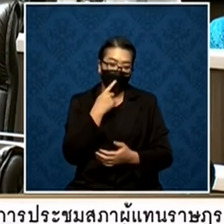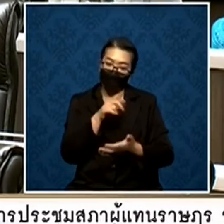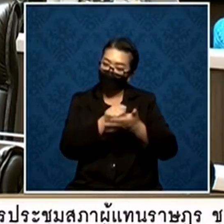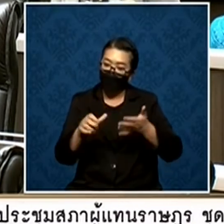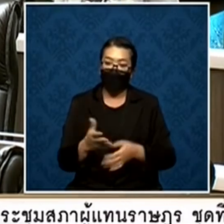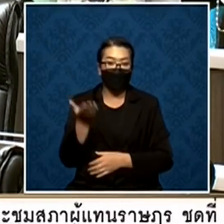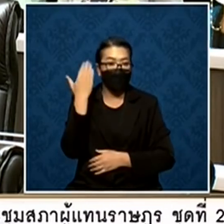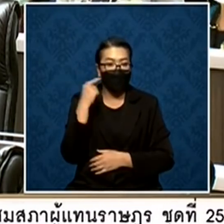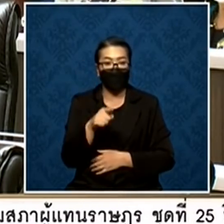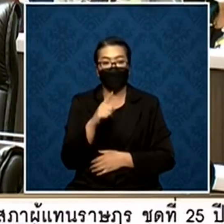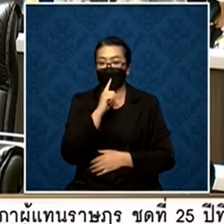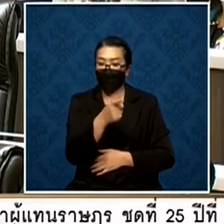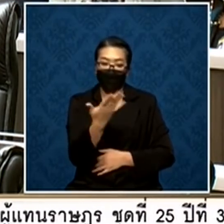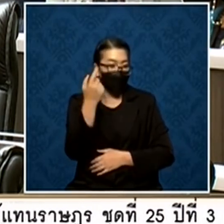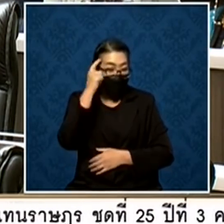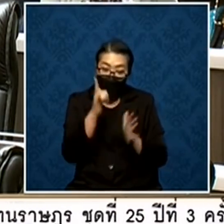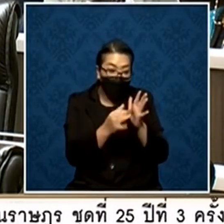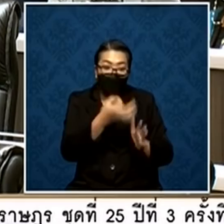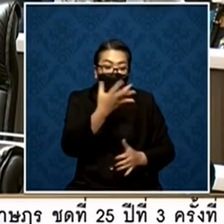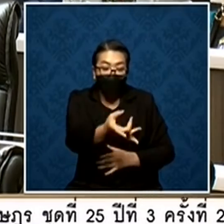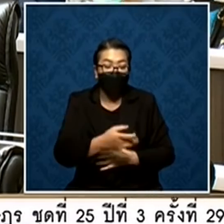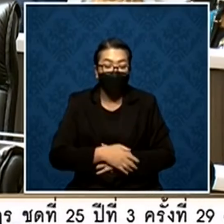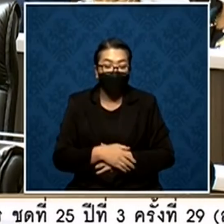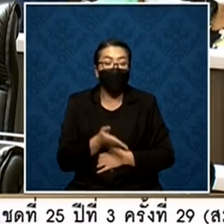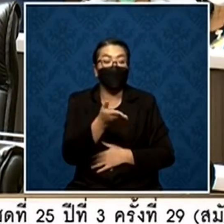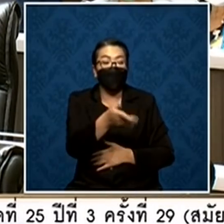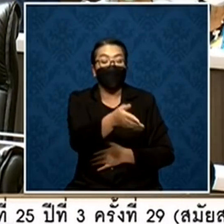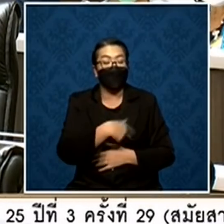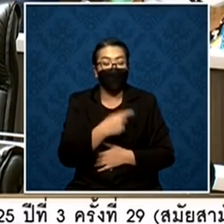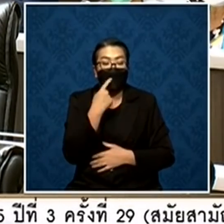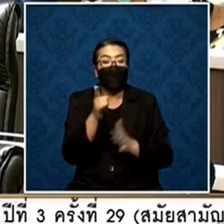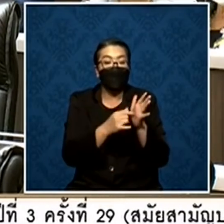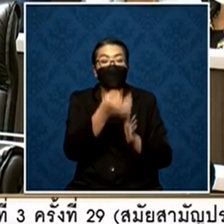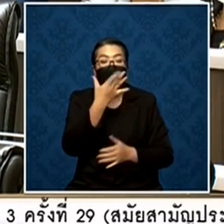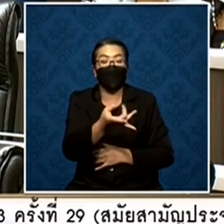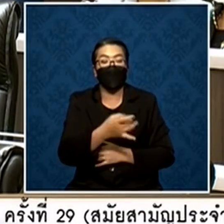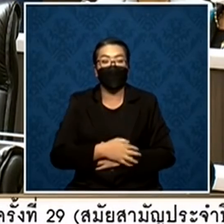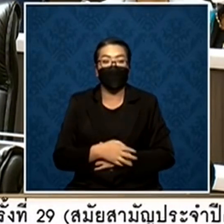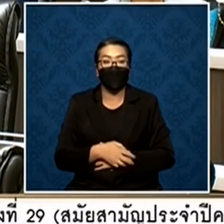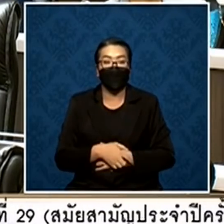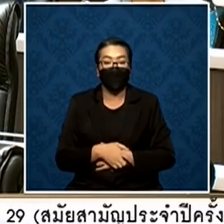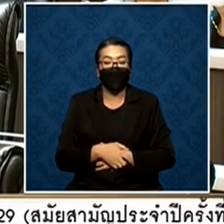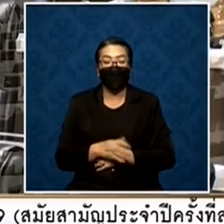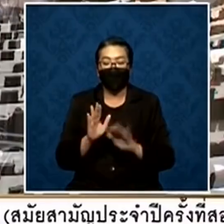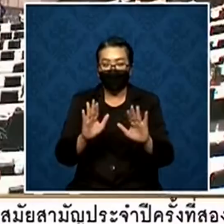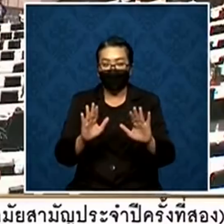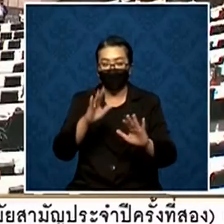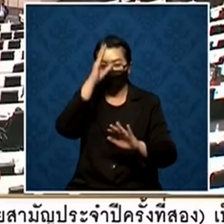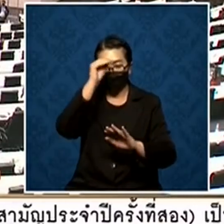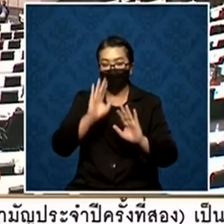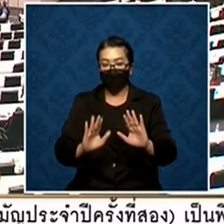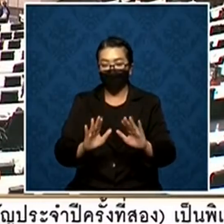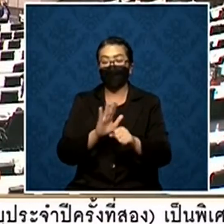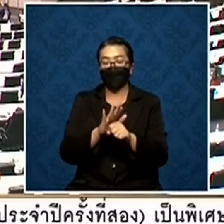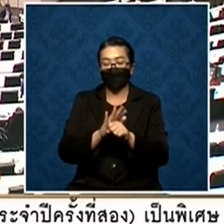เกิดว่ามีสาเหตุนะฮะมีที่มาที่ไปที่พอที่จะรับได้อย่างเช่นมันเป็นเรื่องของสิ่ง